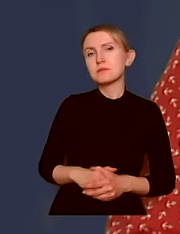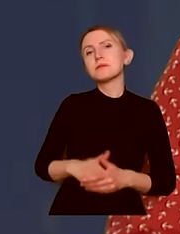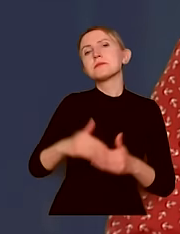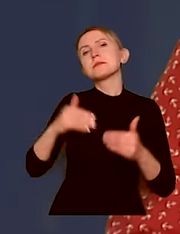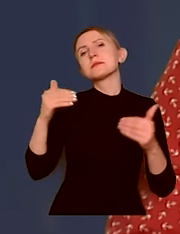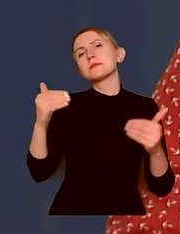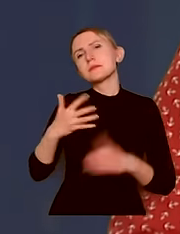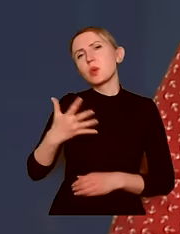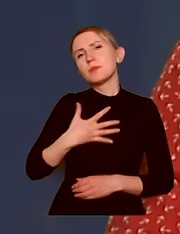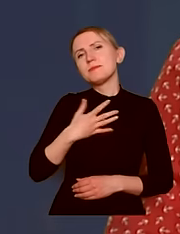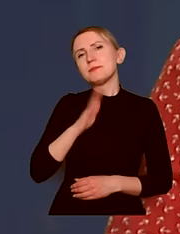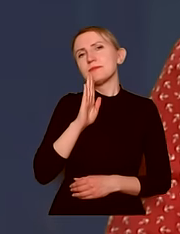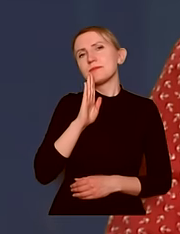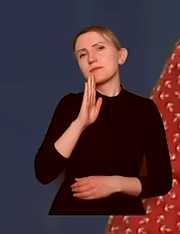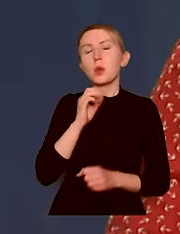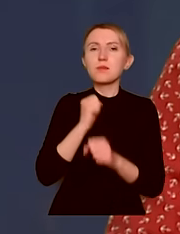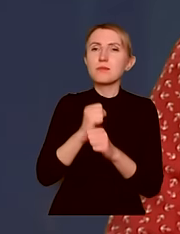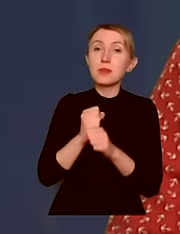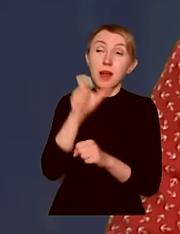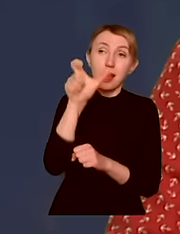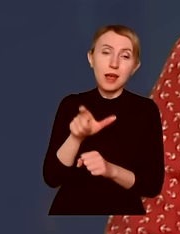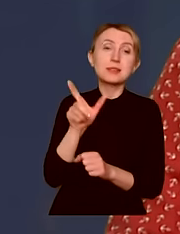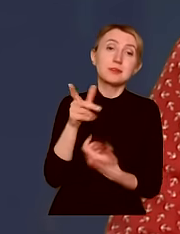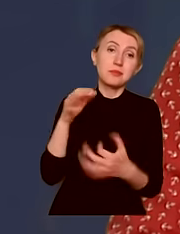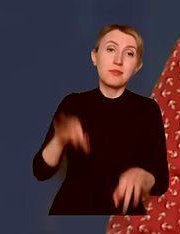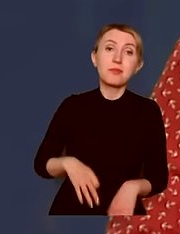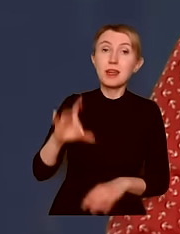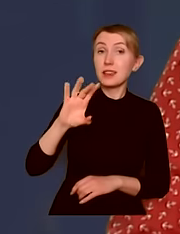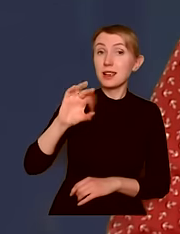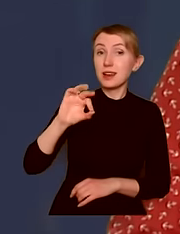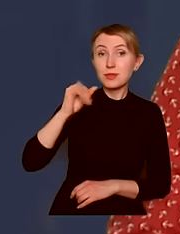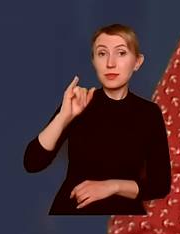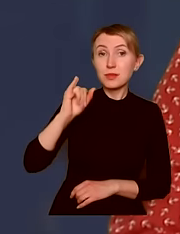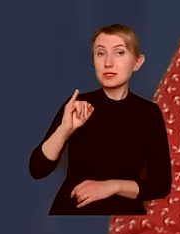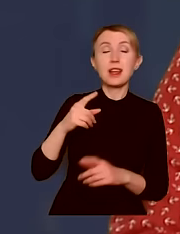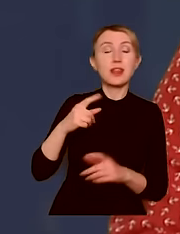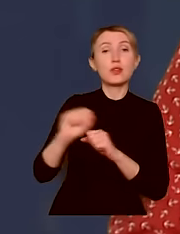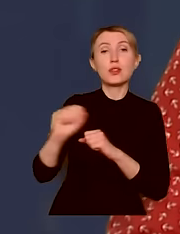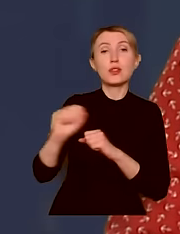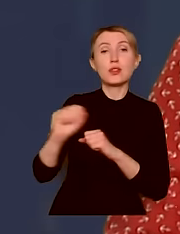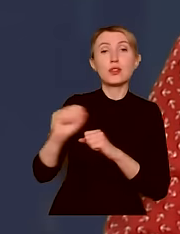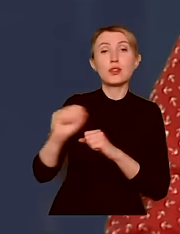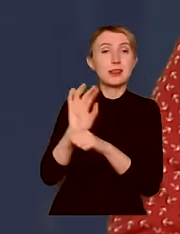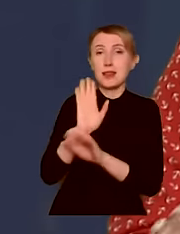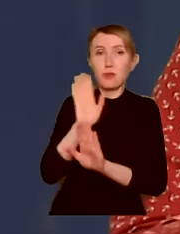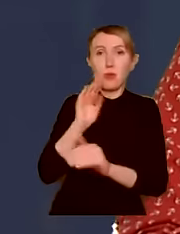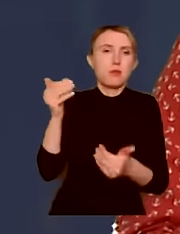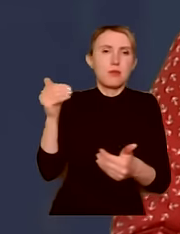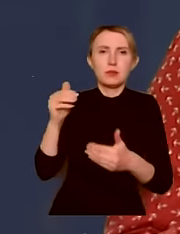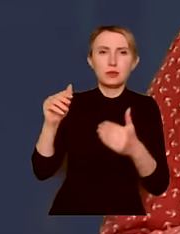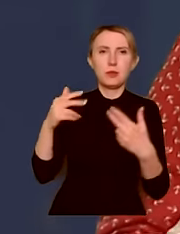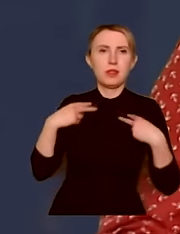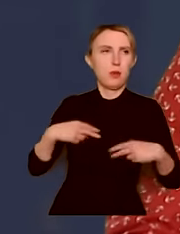do pracy pana Glapińskiego, natomiast no to nie są takie zarzuty, które miałyby go stawiać przed Trybunałem Stanu,